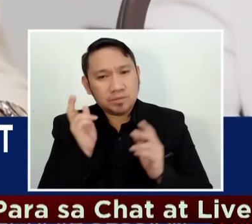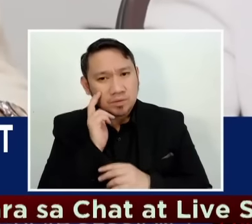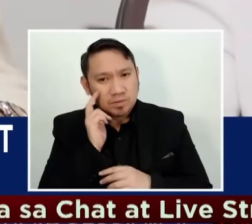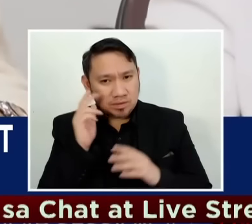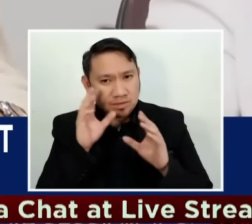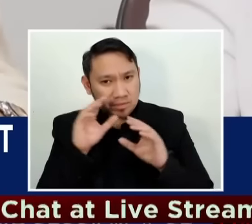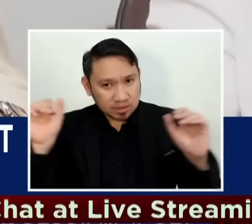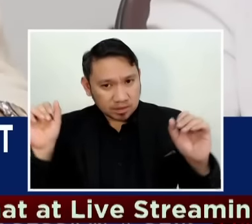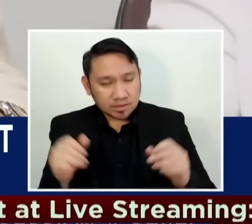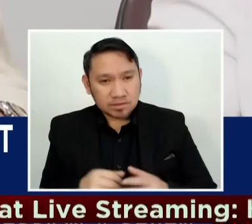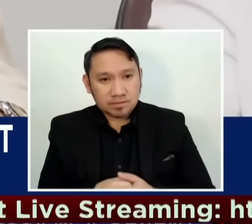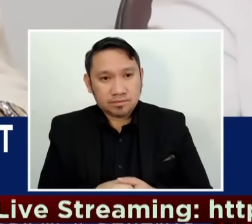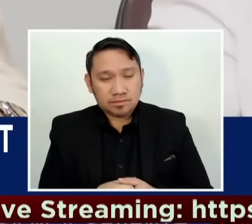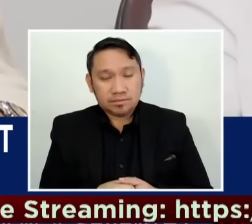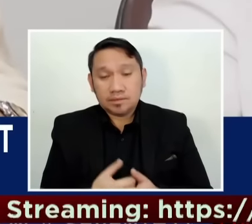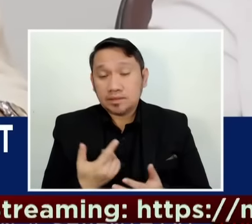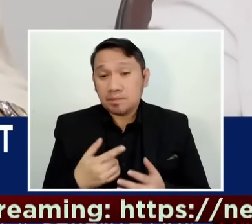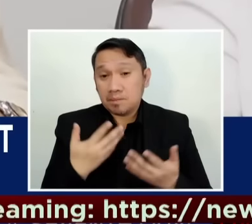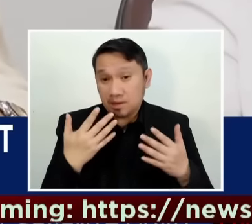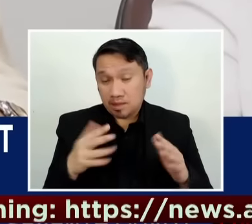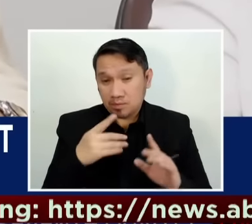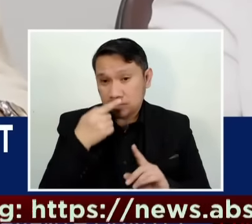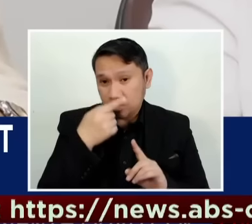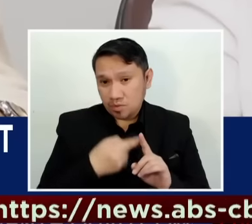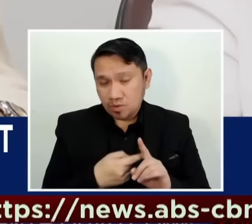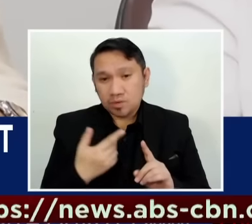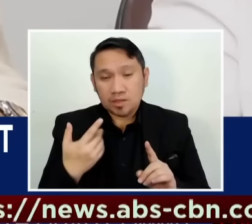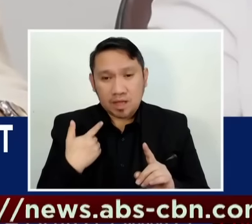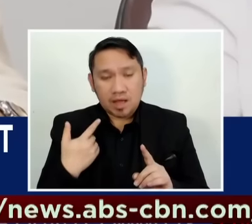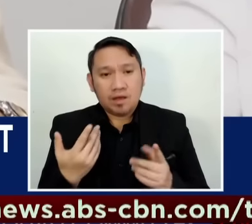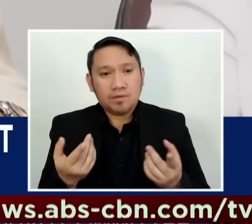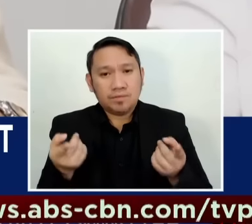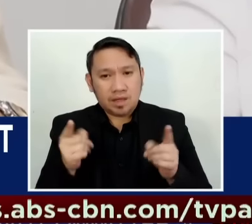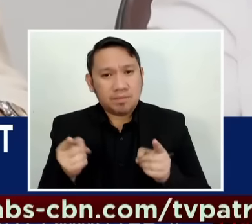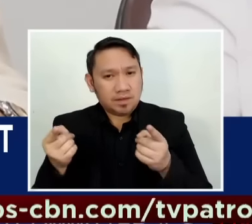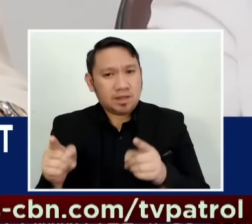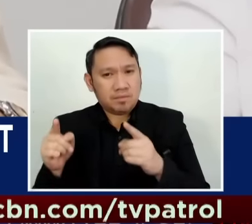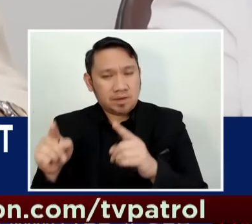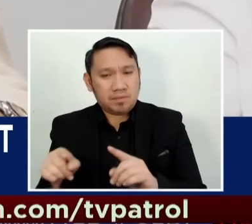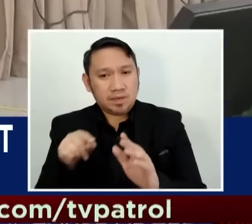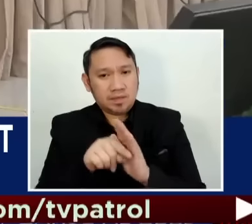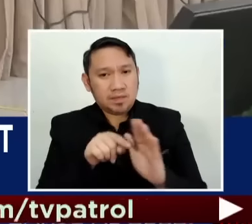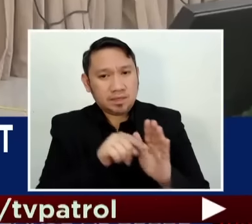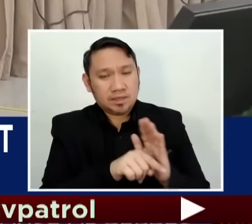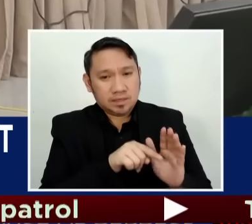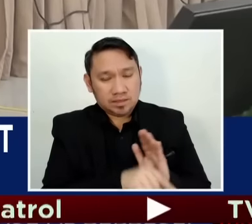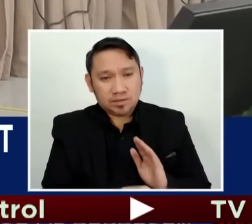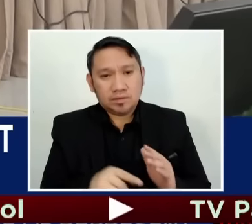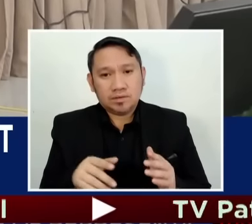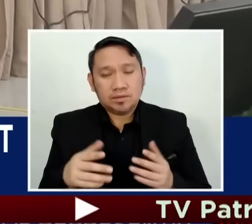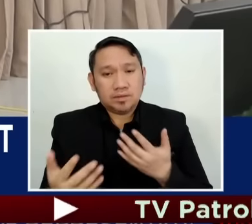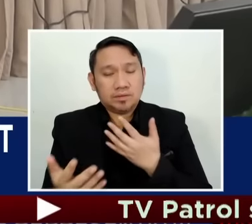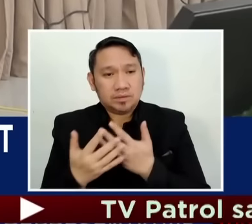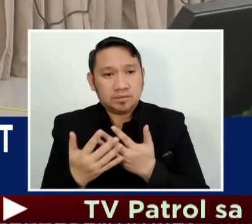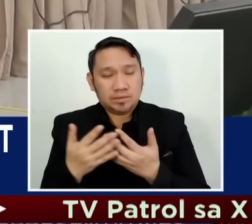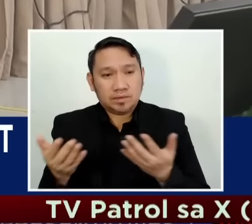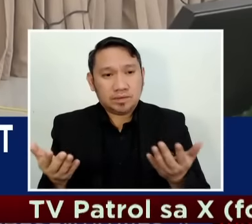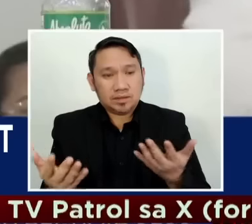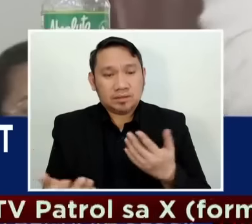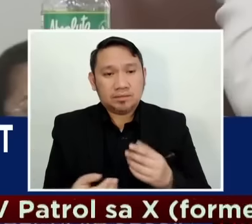isang mambabatas, isang buwan matapos ito, naitala ang sunod-sunod na patayan sa iba't ibang bahagi ng mga kulungan sa bansa.